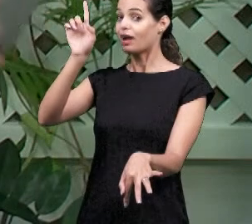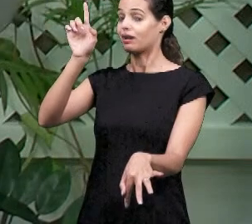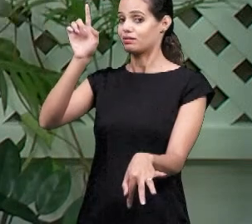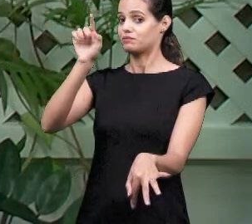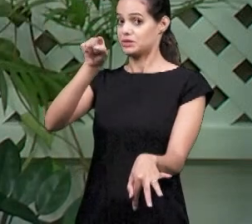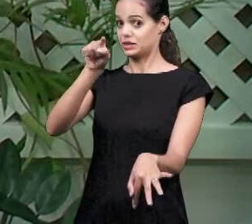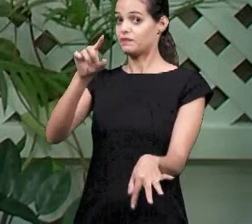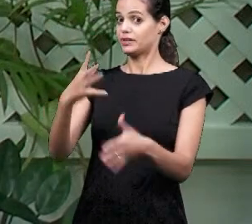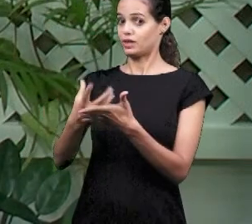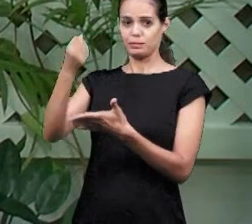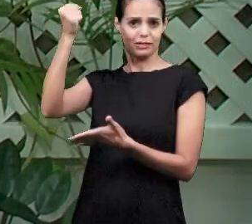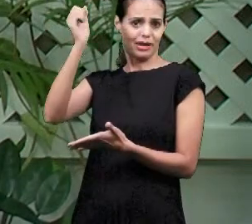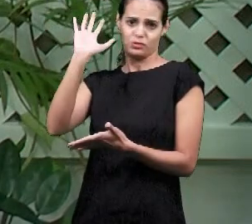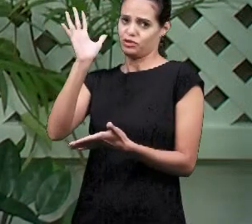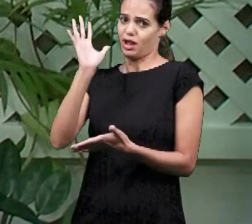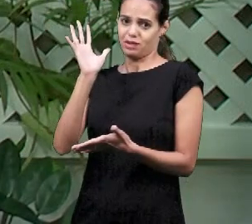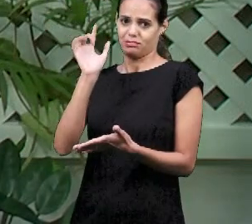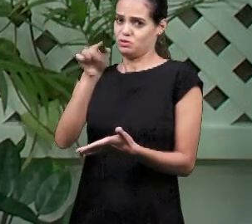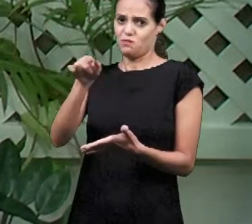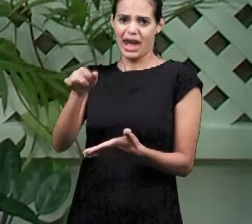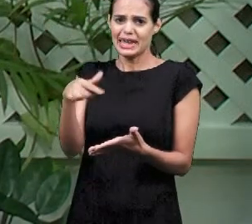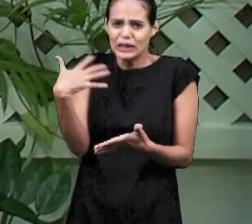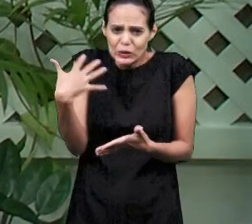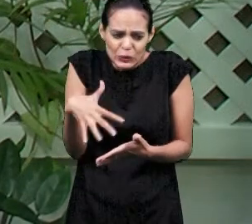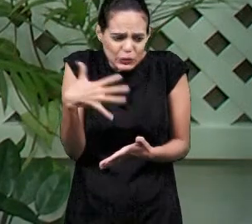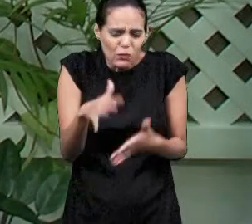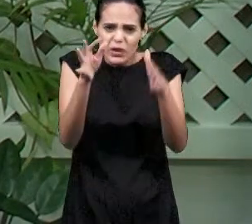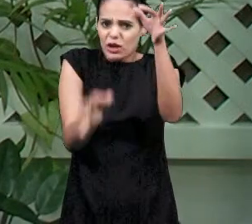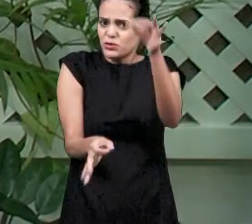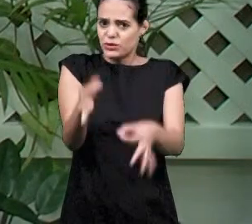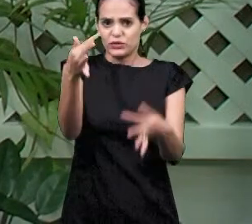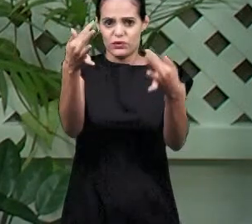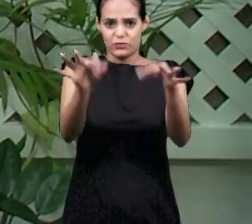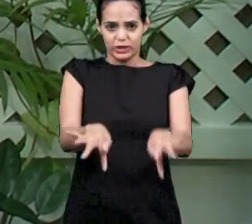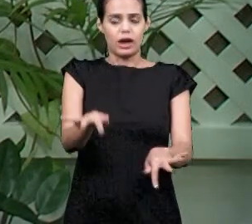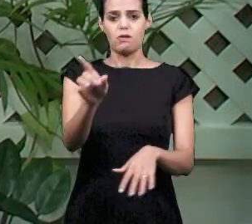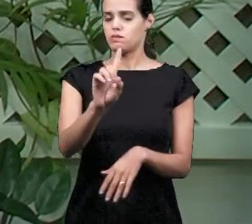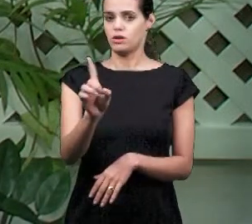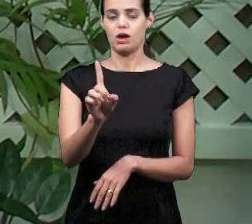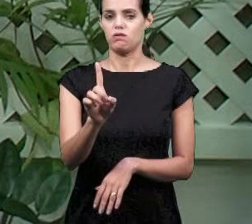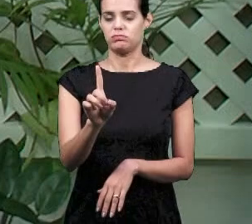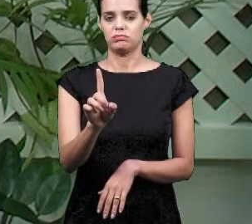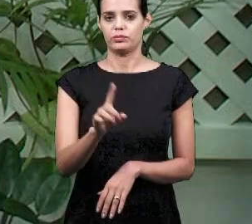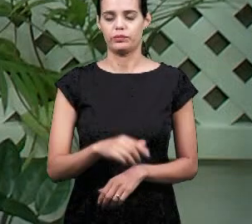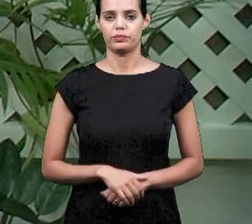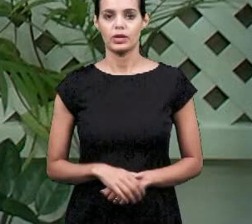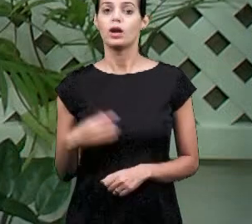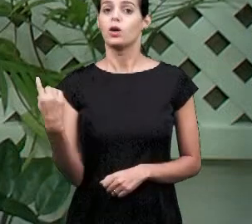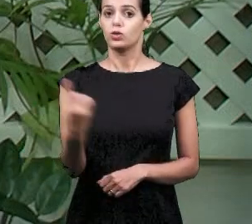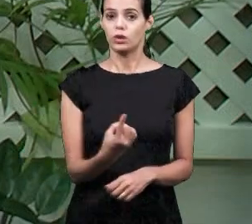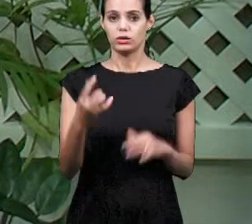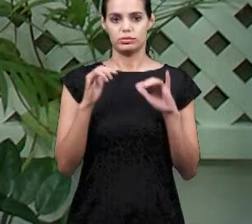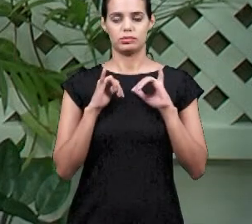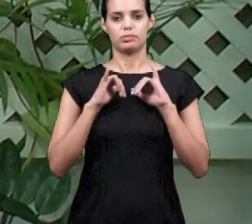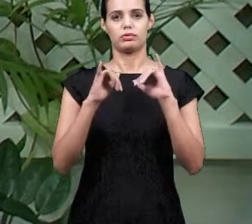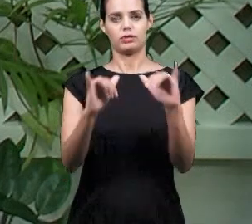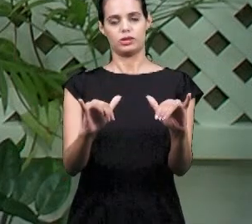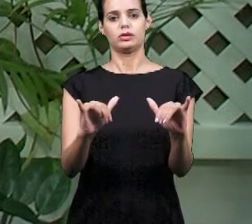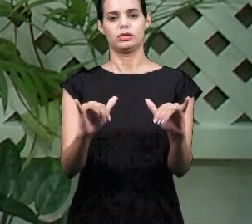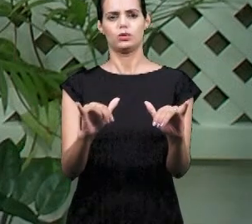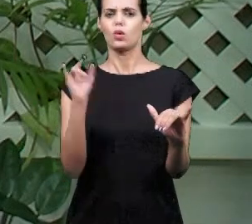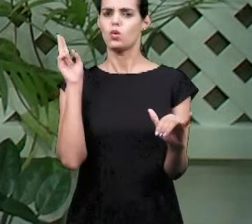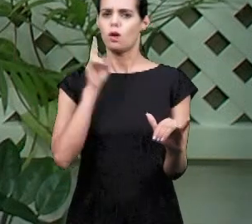la parole de ma parole en ce moment que nous sommes en train de vivre, moi aussi je te garderai de